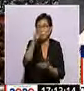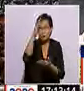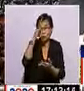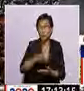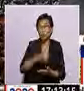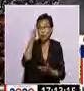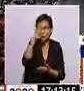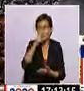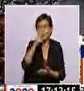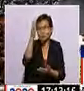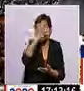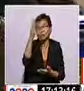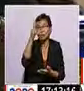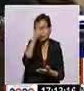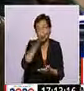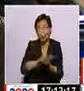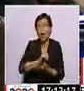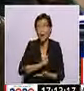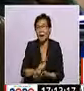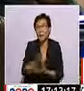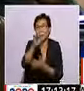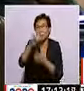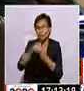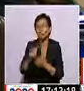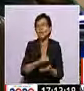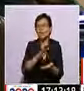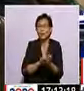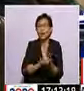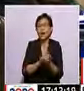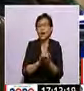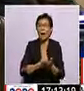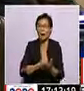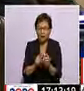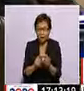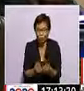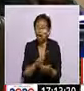Sekolah mubalik RM50 juta ringgit. Sekolah tahfiz RM50 juta ringgit.